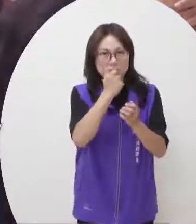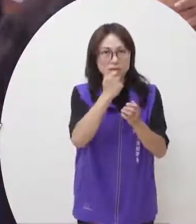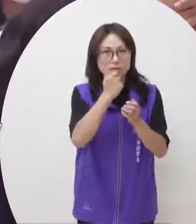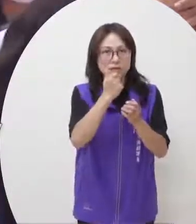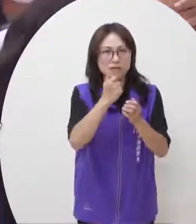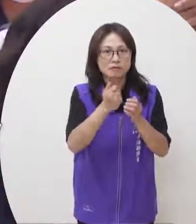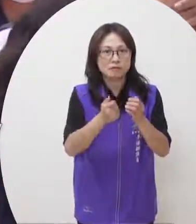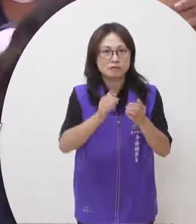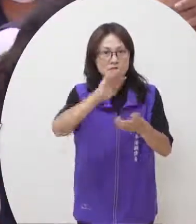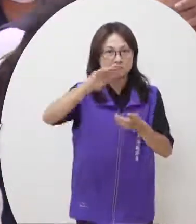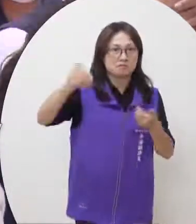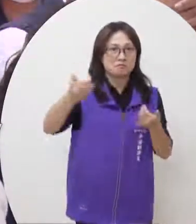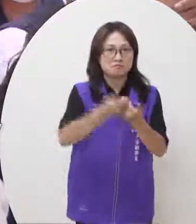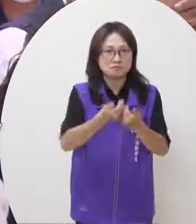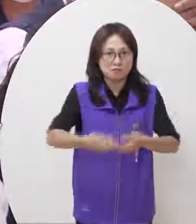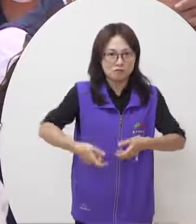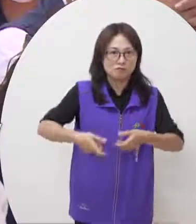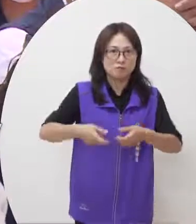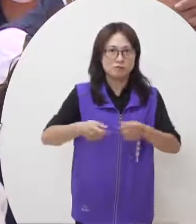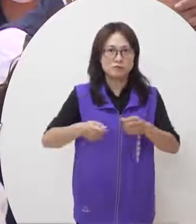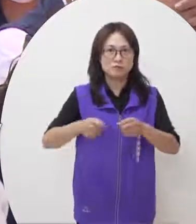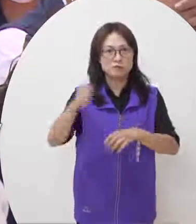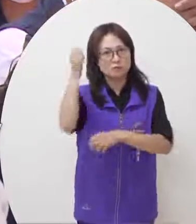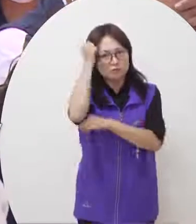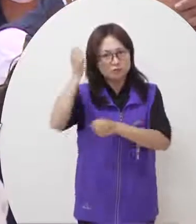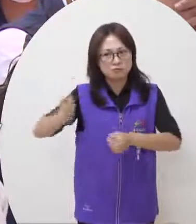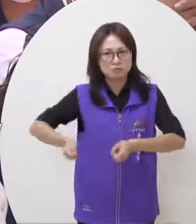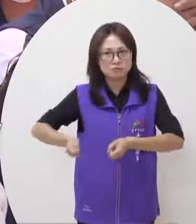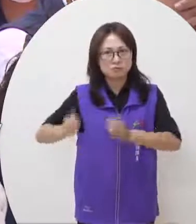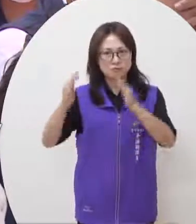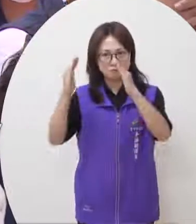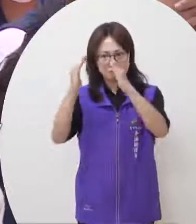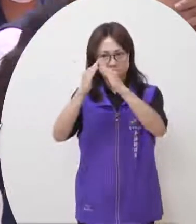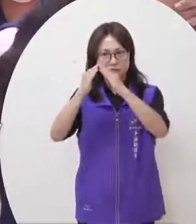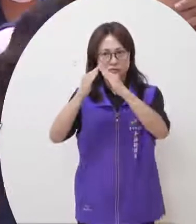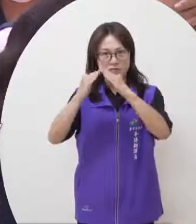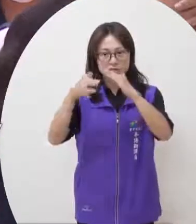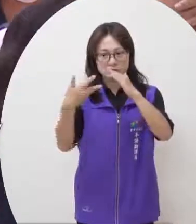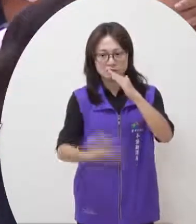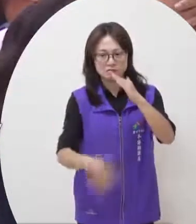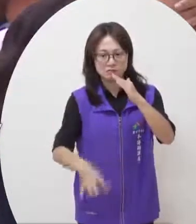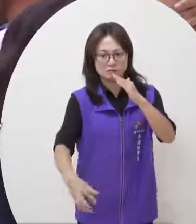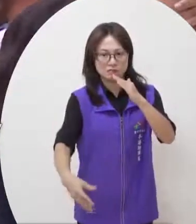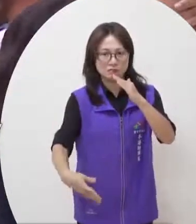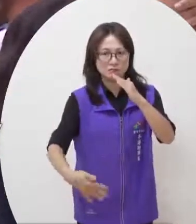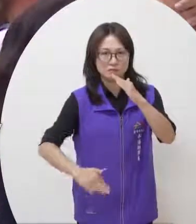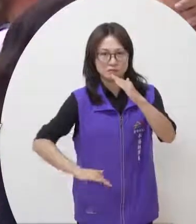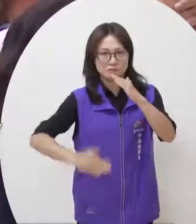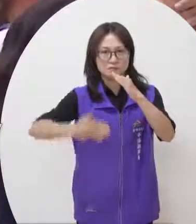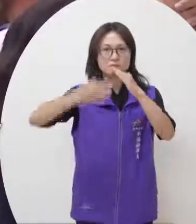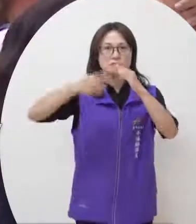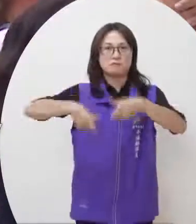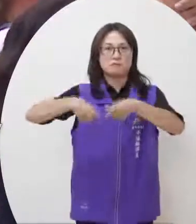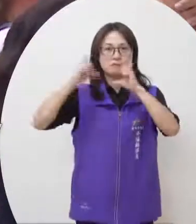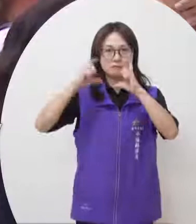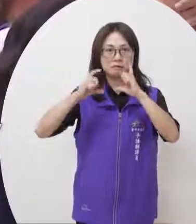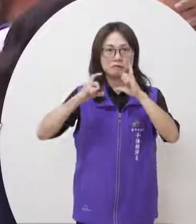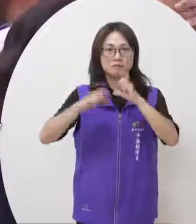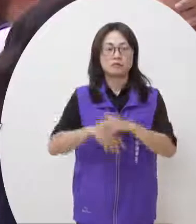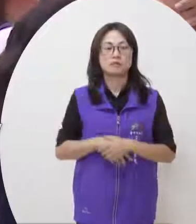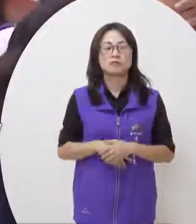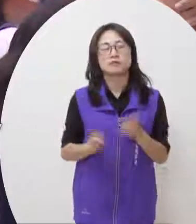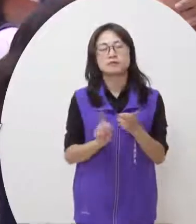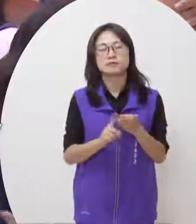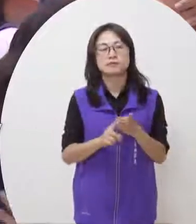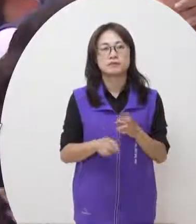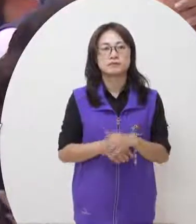了哈，造成很苦不堪言。我不知道我们水利局长官知道吗？这是第一个问题。第二个问